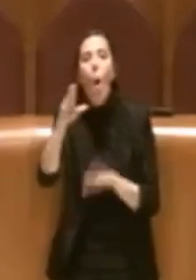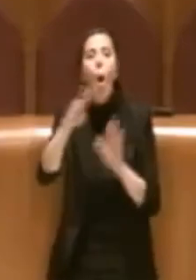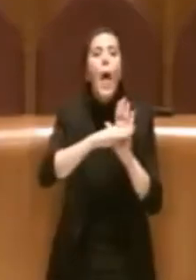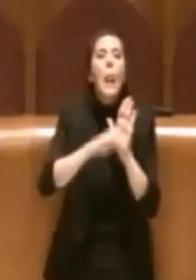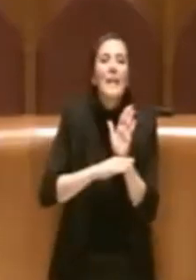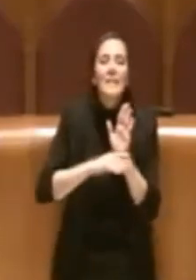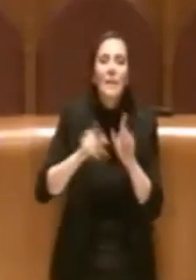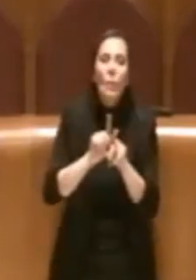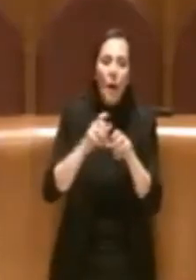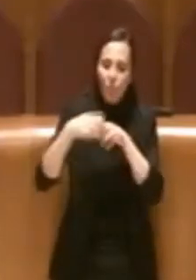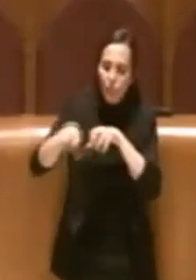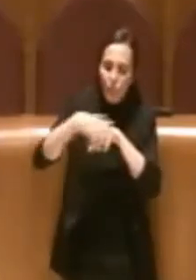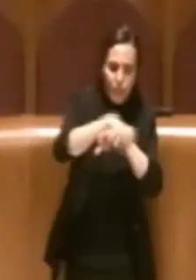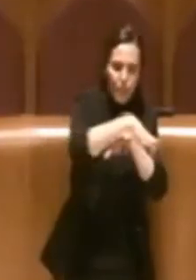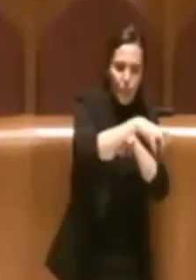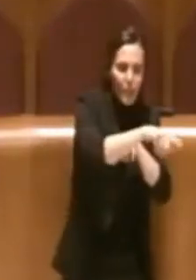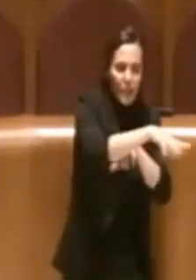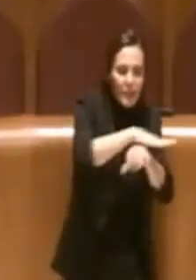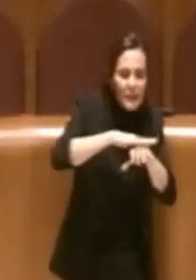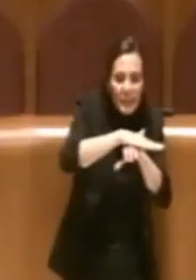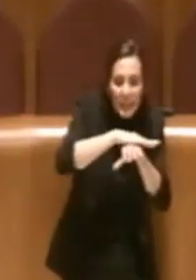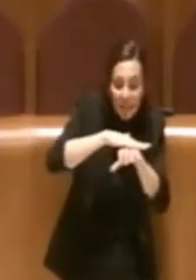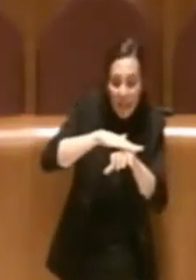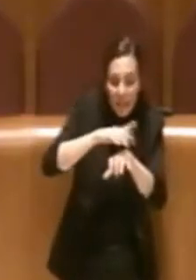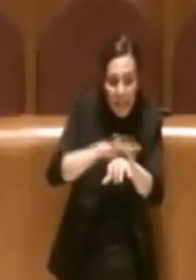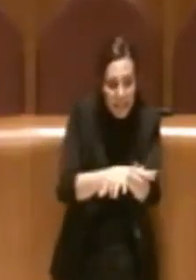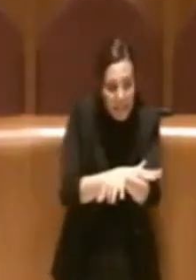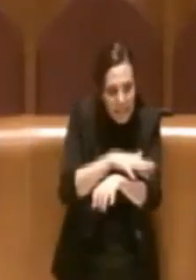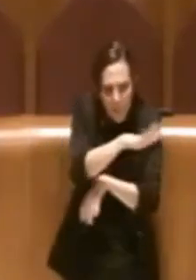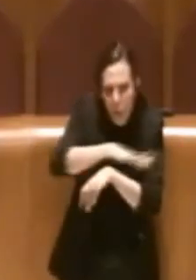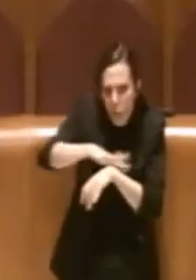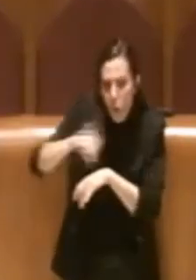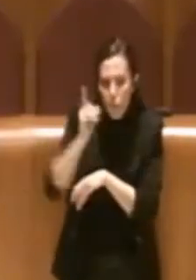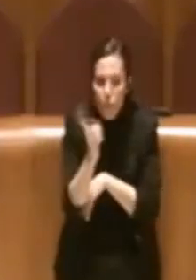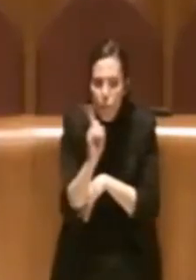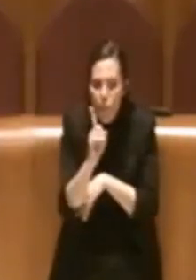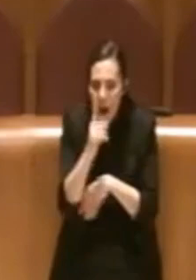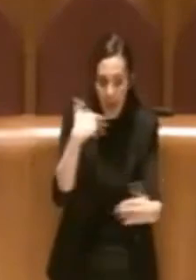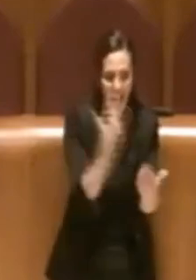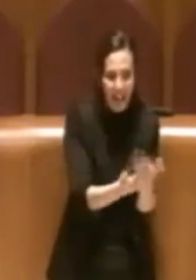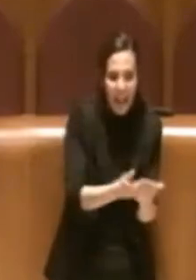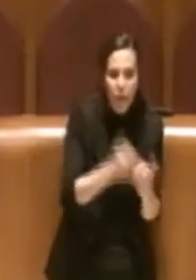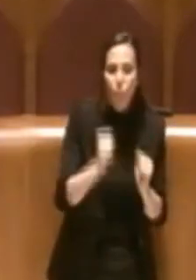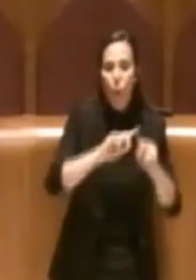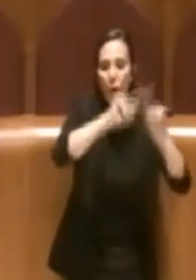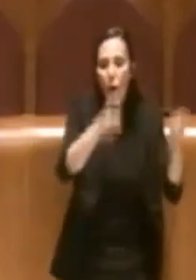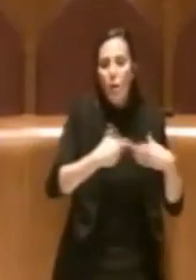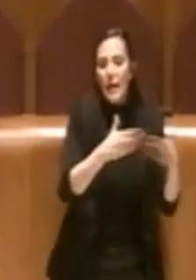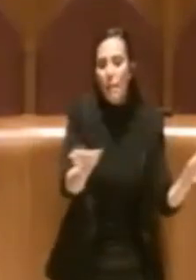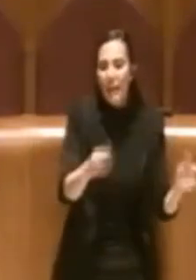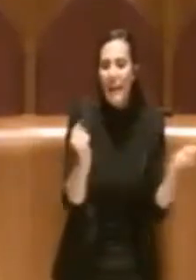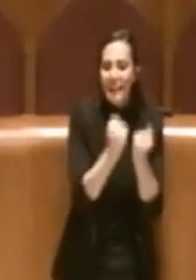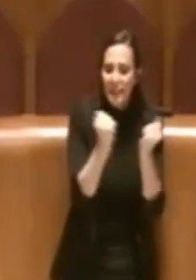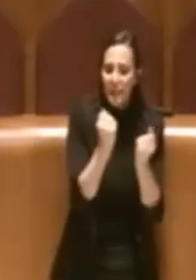per municipio. E poi chiediamo ovviamente l'aggiornamento annuale degli stessi, perché sono soggetti a variazione. Grazie.